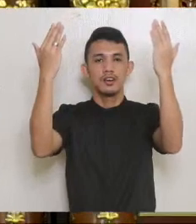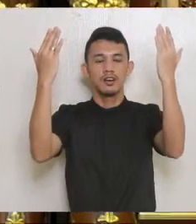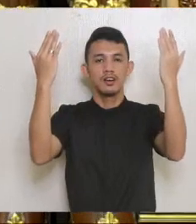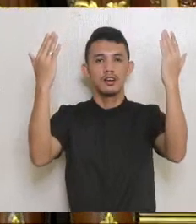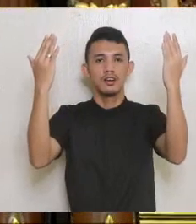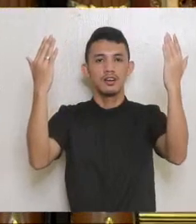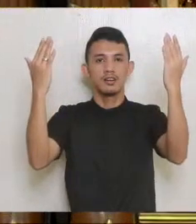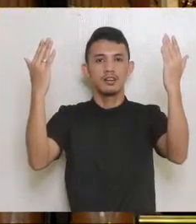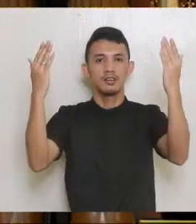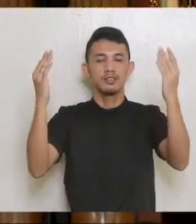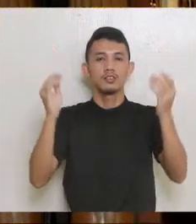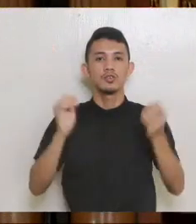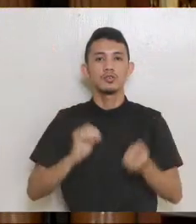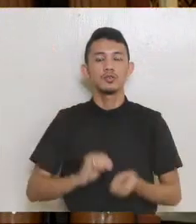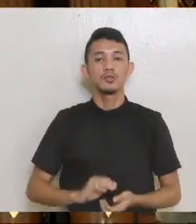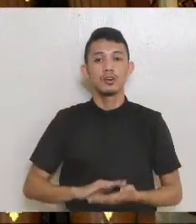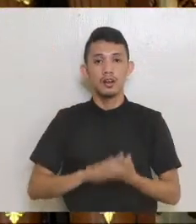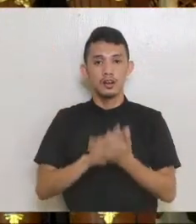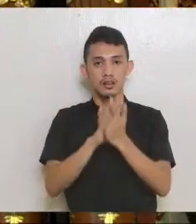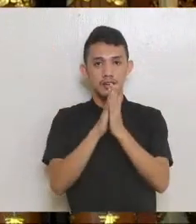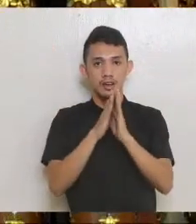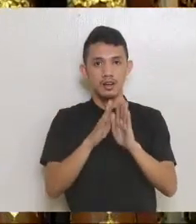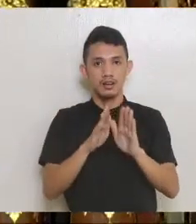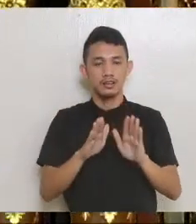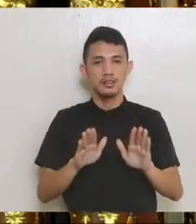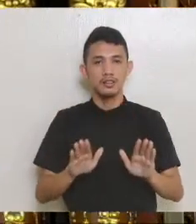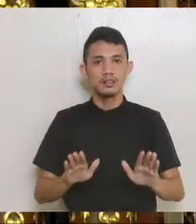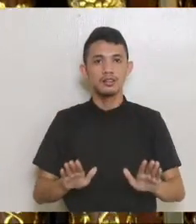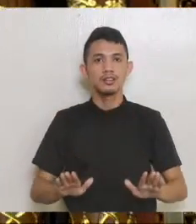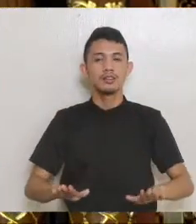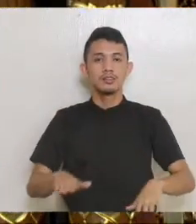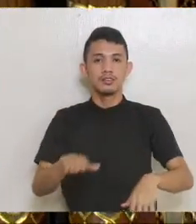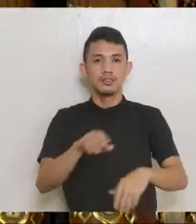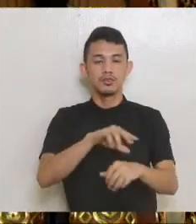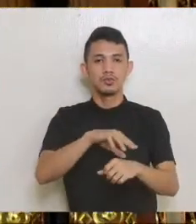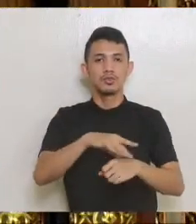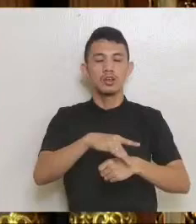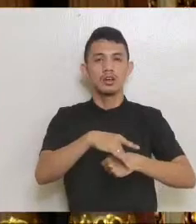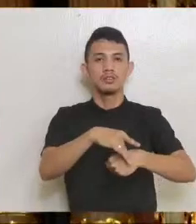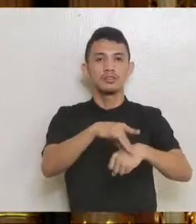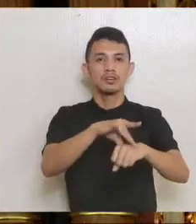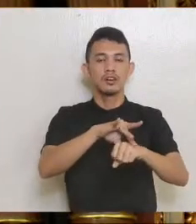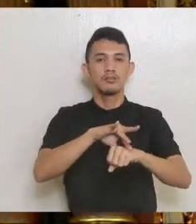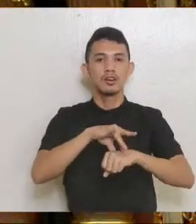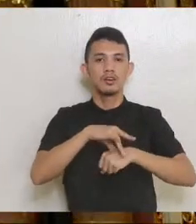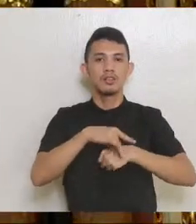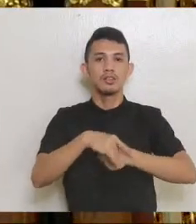Thank you.